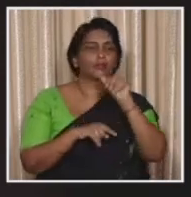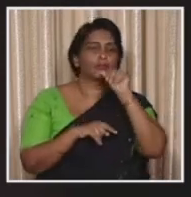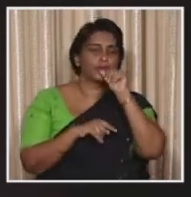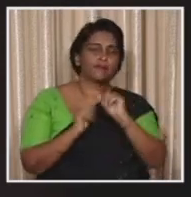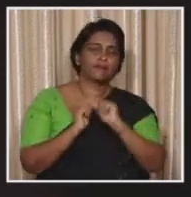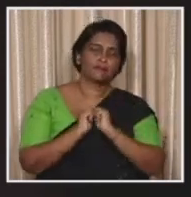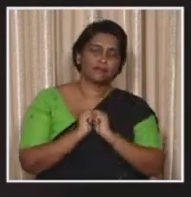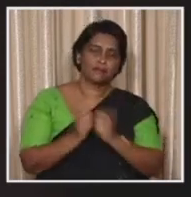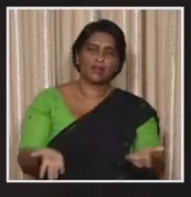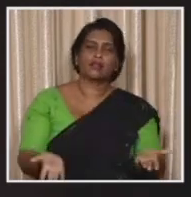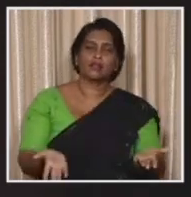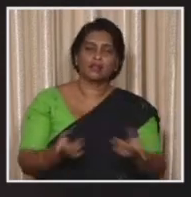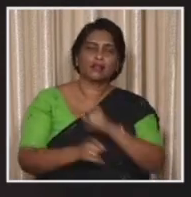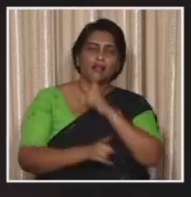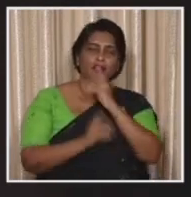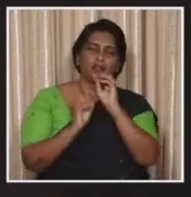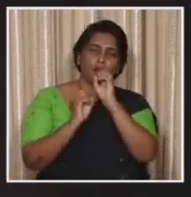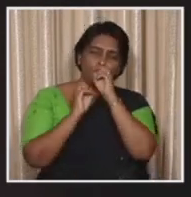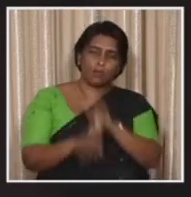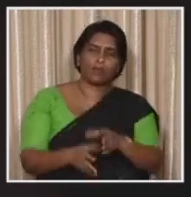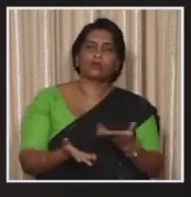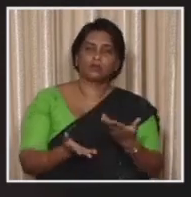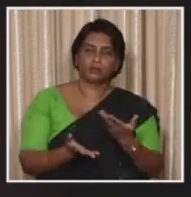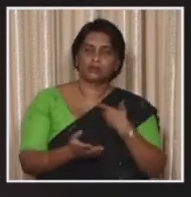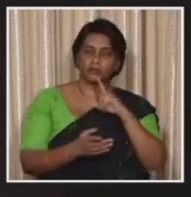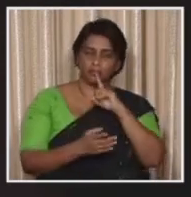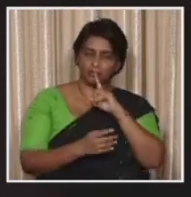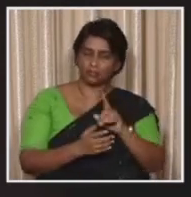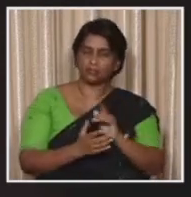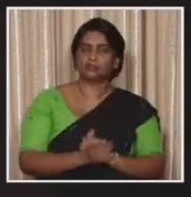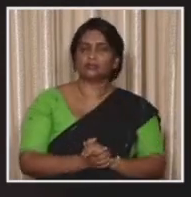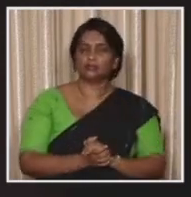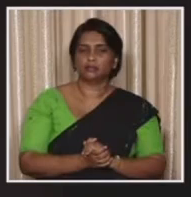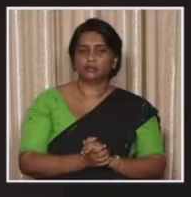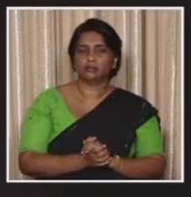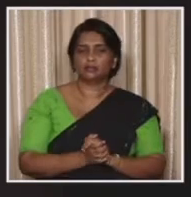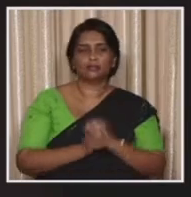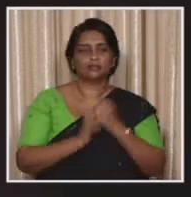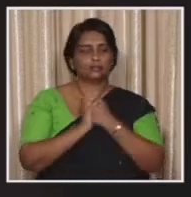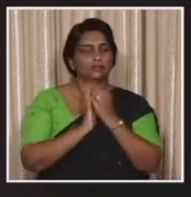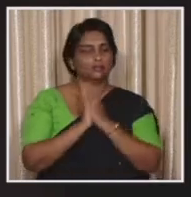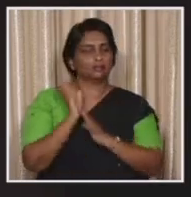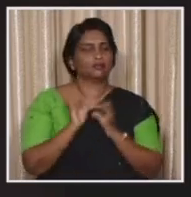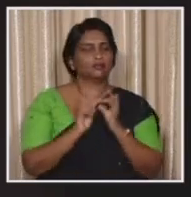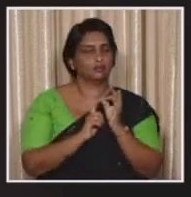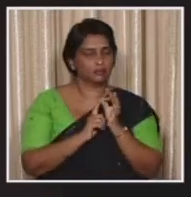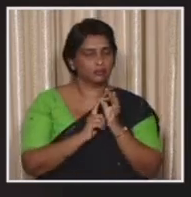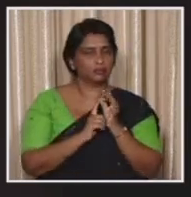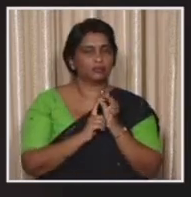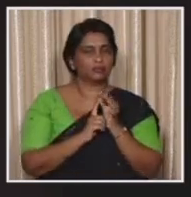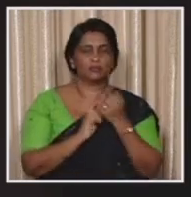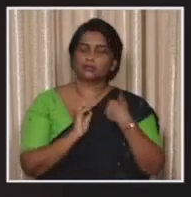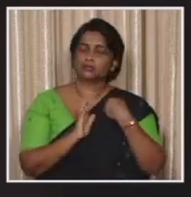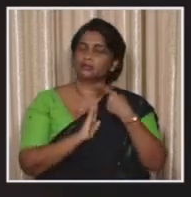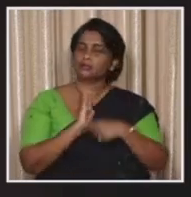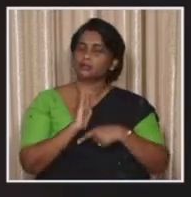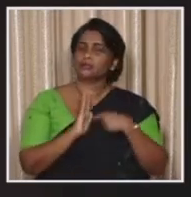ඇති වැඩකුත් නැහැ මේ කතා කරනේවත් බොරු වෙනවා කියන එක මම විශේෂයෙන්ම කියනවා ඊළඟ අපේ ගරු අමාත්‍යතුමනි අපේ